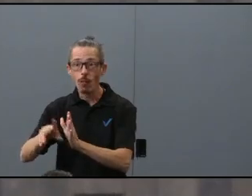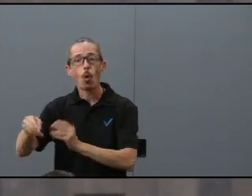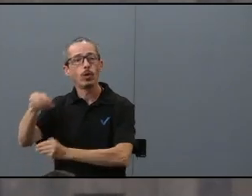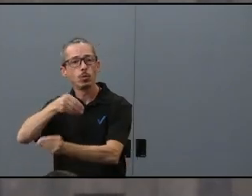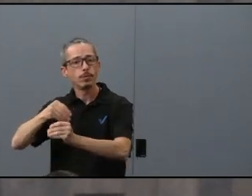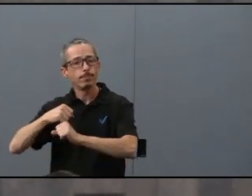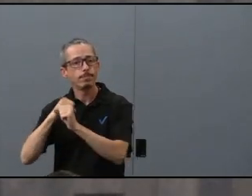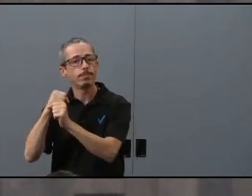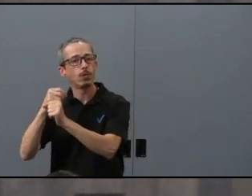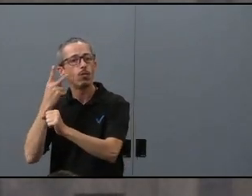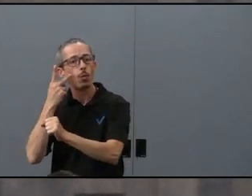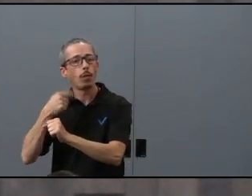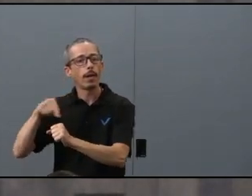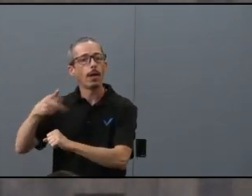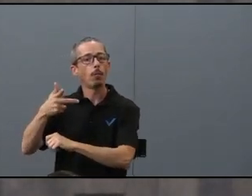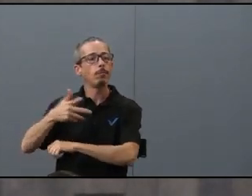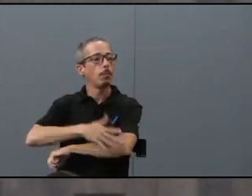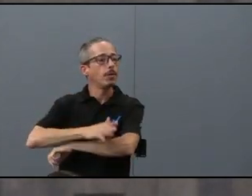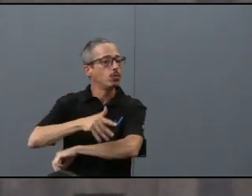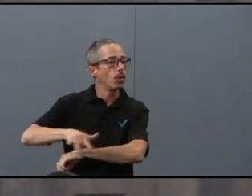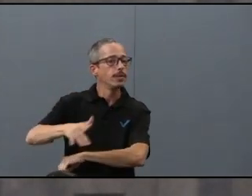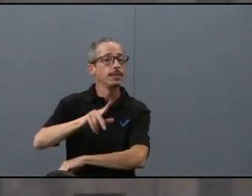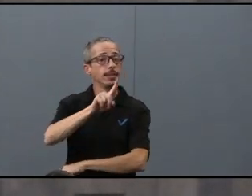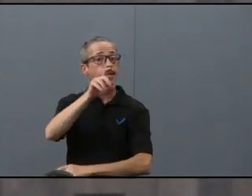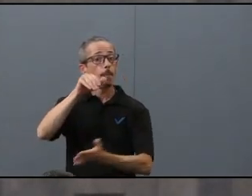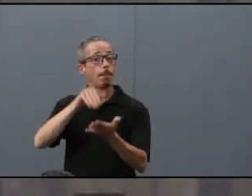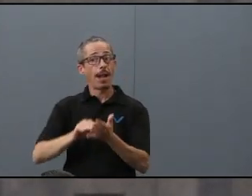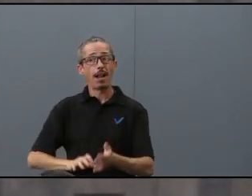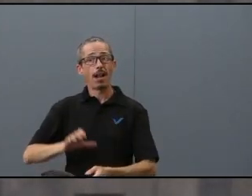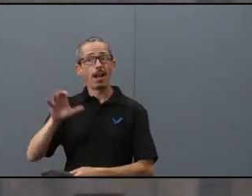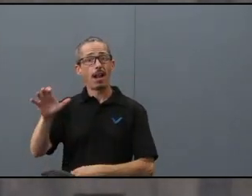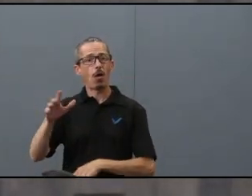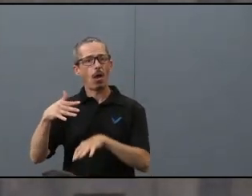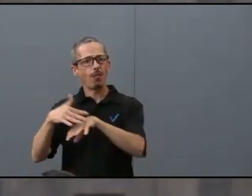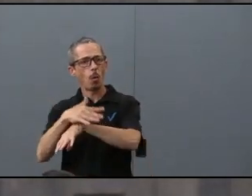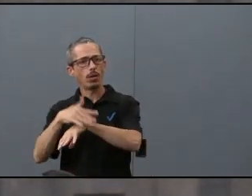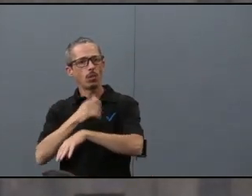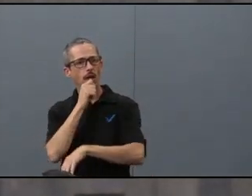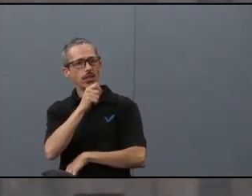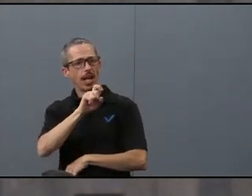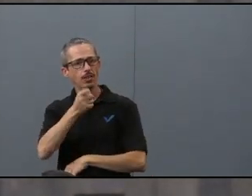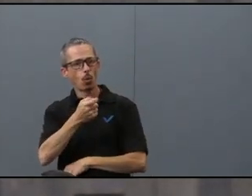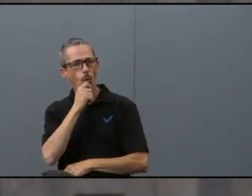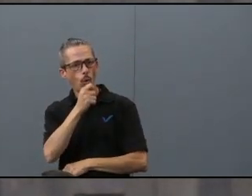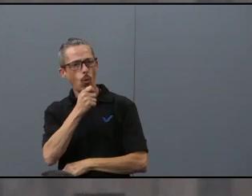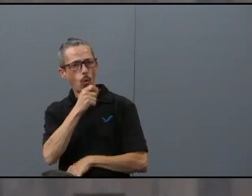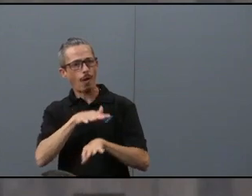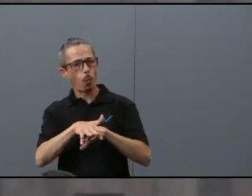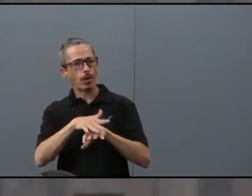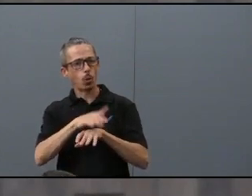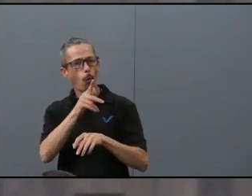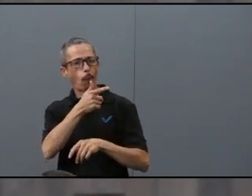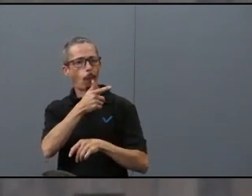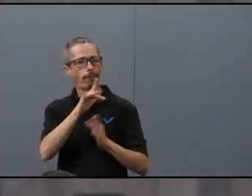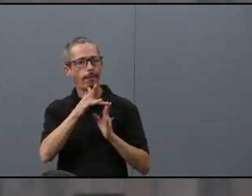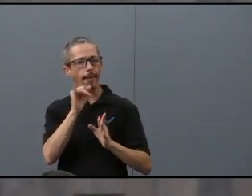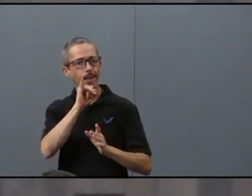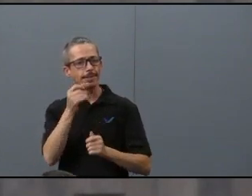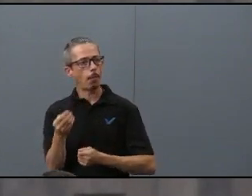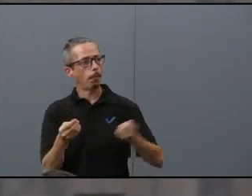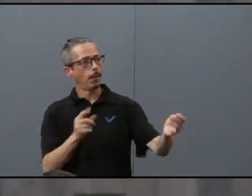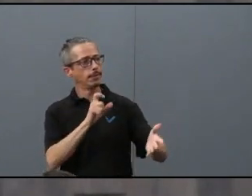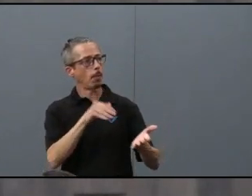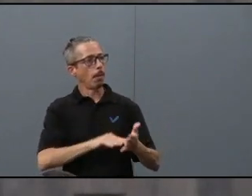parce qu'on a vu à titre d'exemple une campagne de 100000 dollars auprès d'influenceur par exo c'est pas le genre de truc que j'apprécie alors